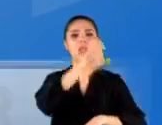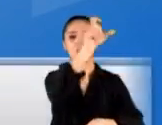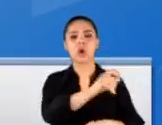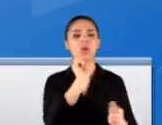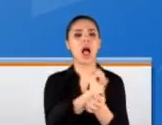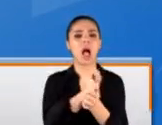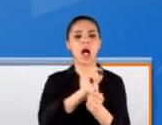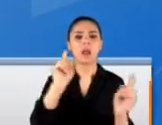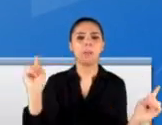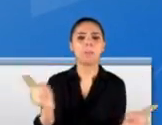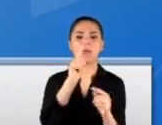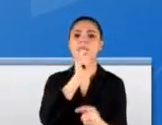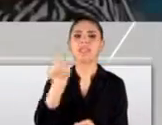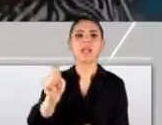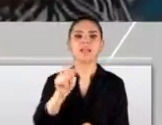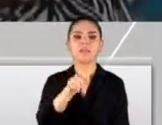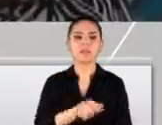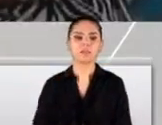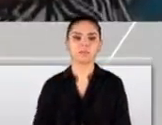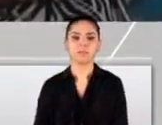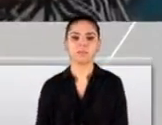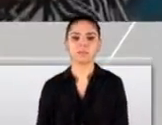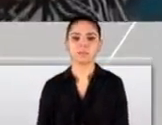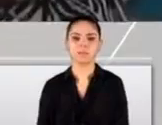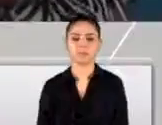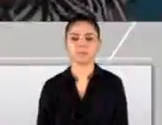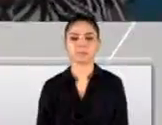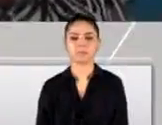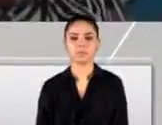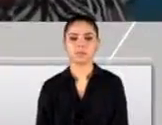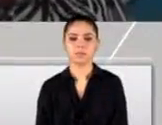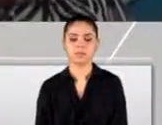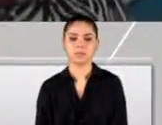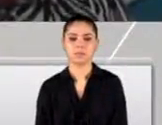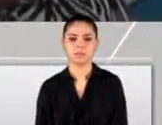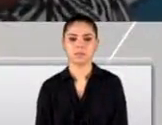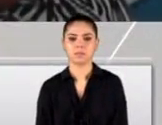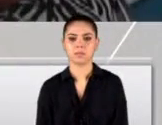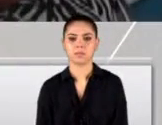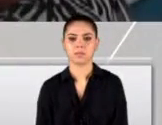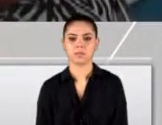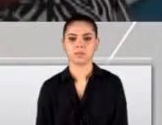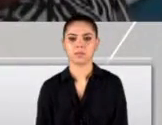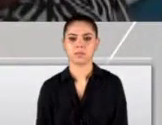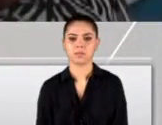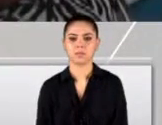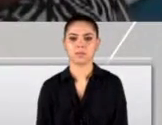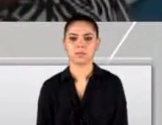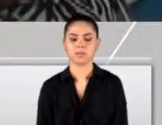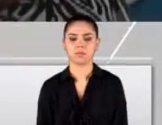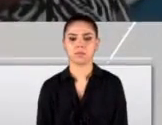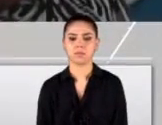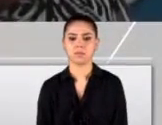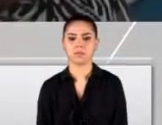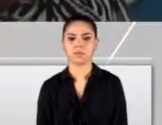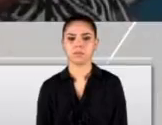aileye akıl almaz bir teklifle geldi. Ertesi günü diğer parmağını ameliyat edelim dediler. Resmen dalga geçer gibi. Benim çocuğumun burada hayatı da